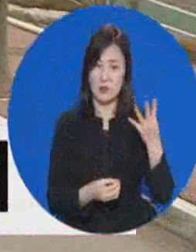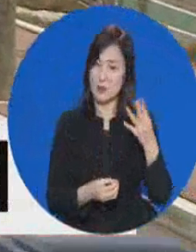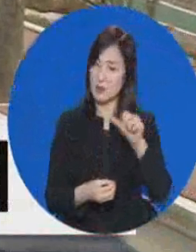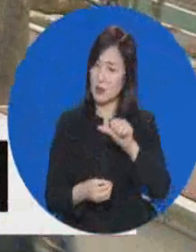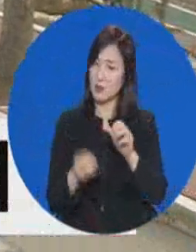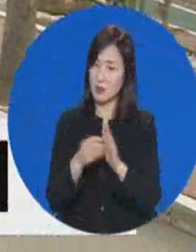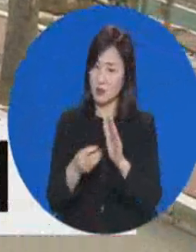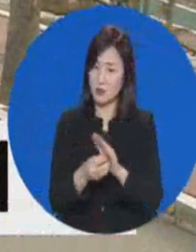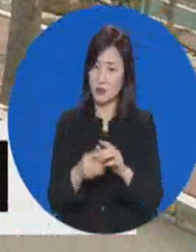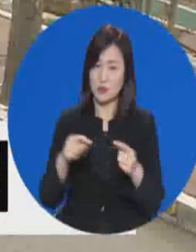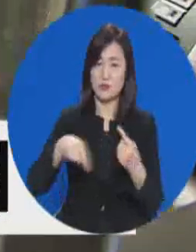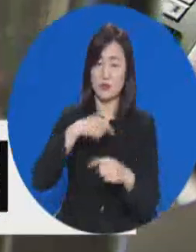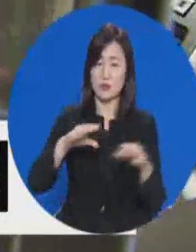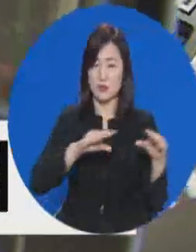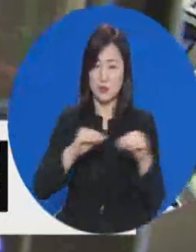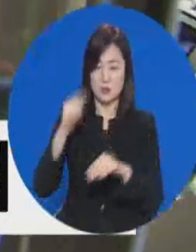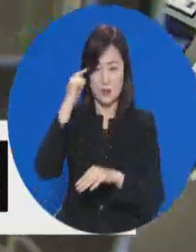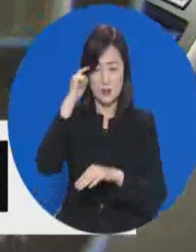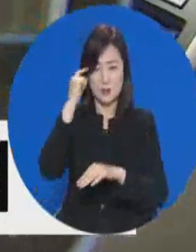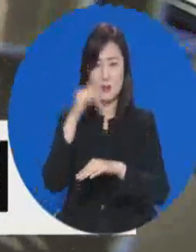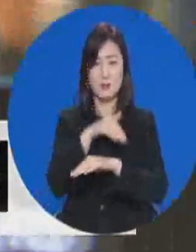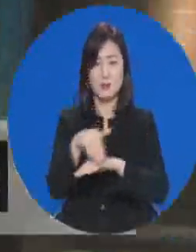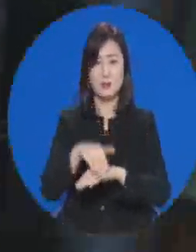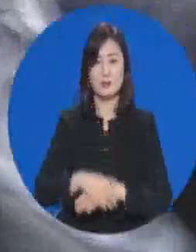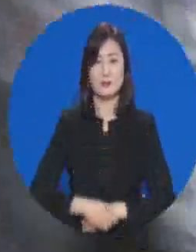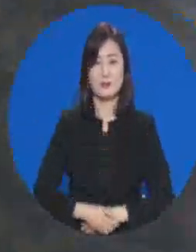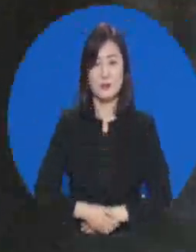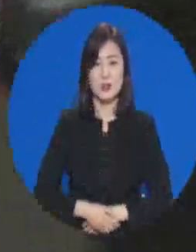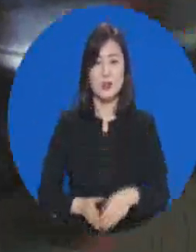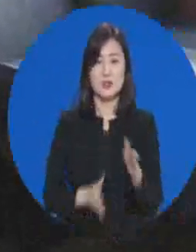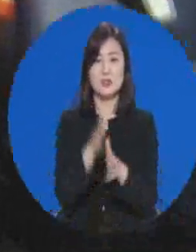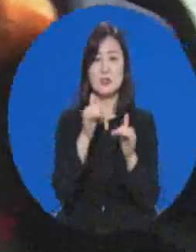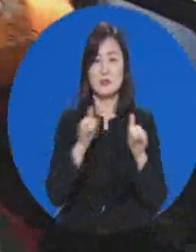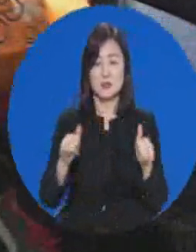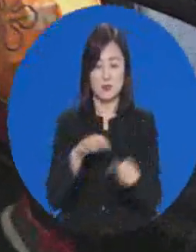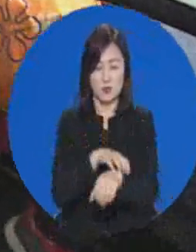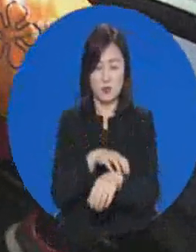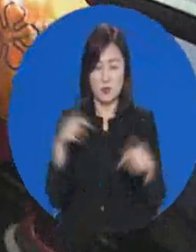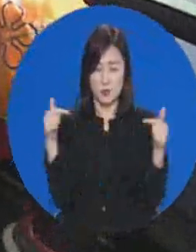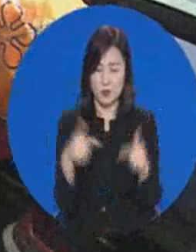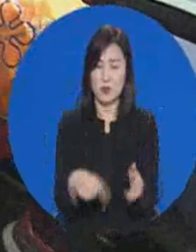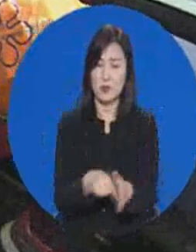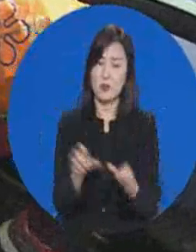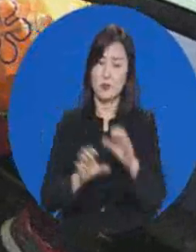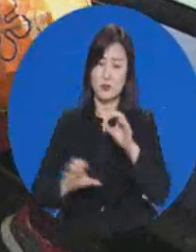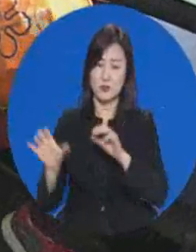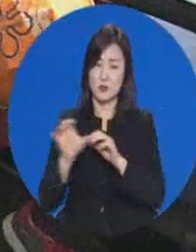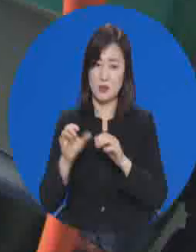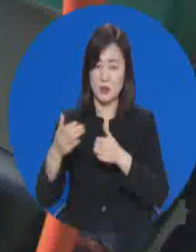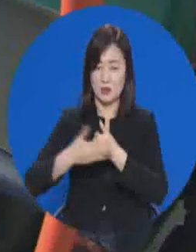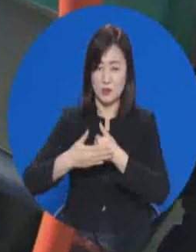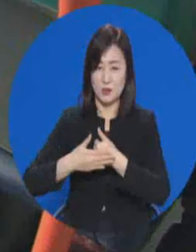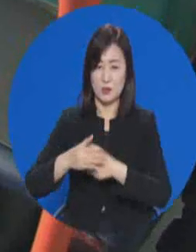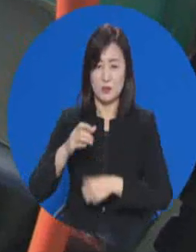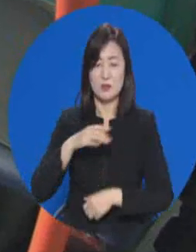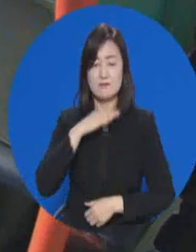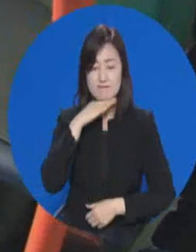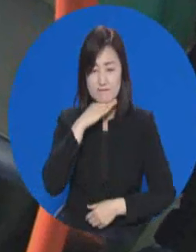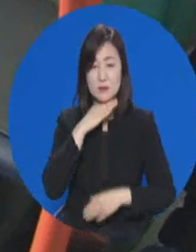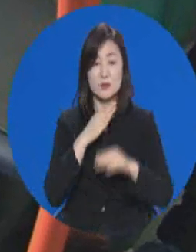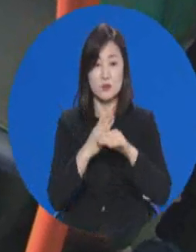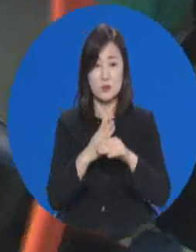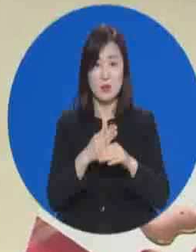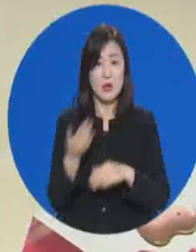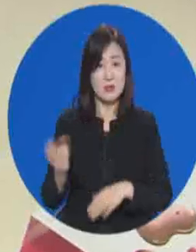중단을 심각하게 고려하고 있습니다. 시민 불편을 줄이기 위해서는 추가 지원에 기댈 수밖에 없는 상황인데